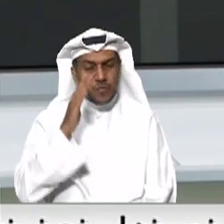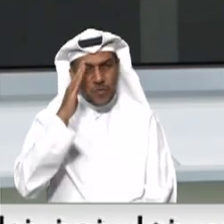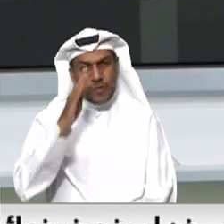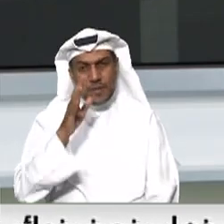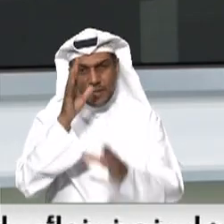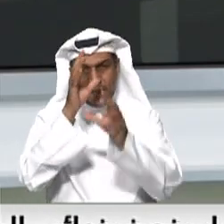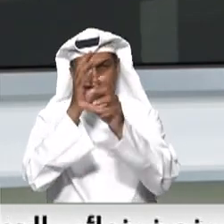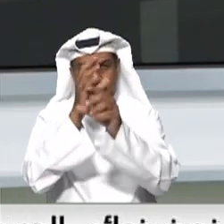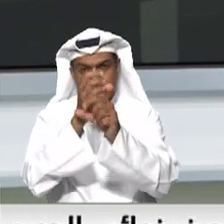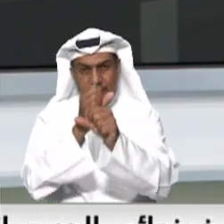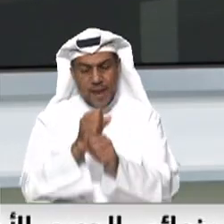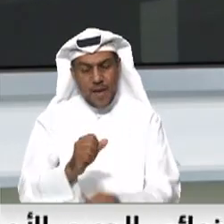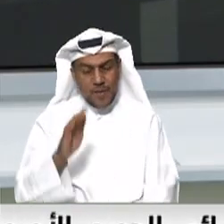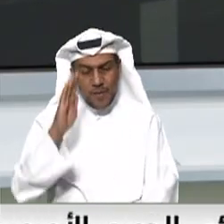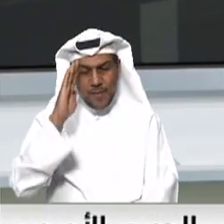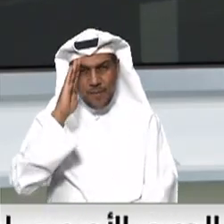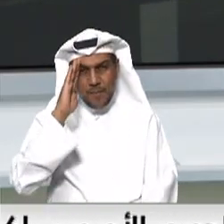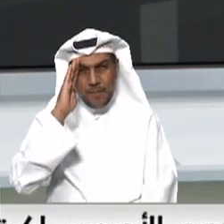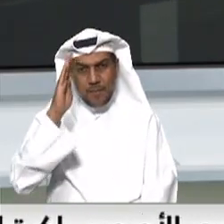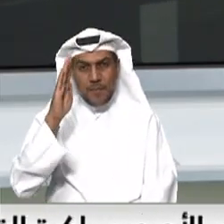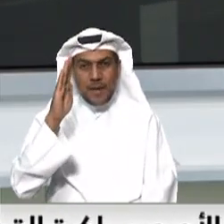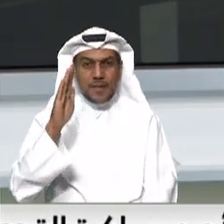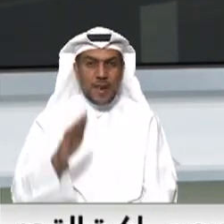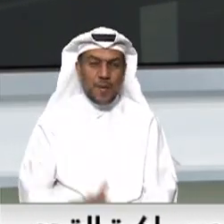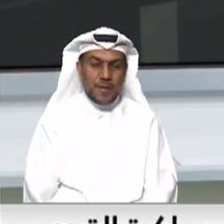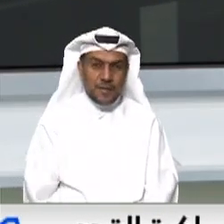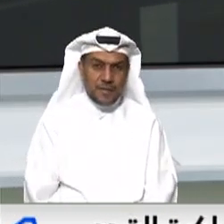تنتهي والان نعود للطرف الاخر من الاستوديو لاستكمال النشره